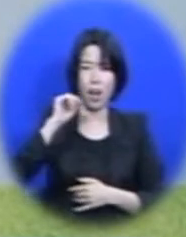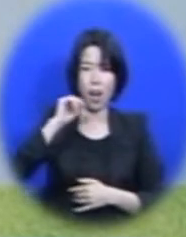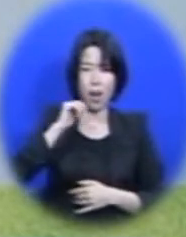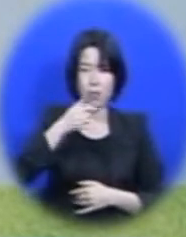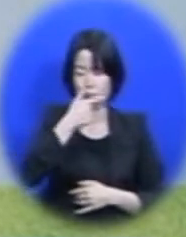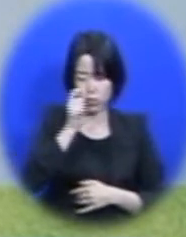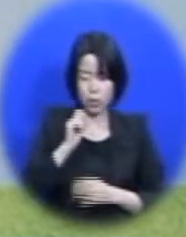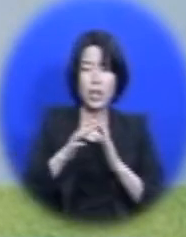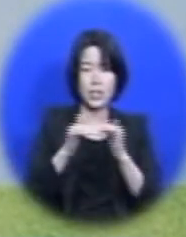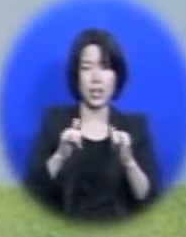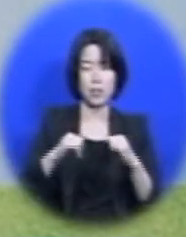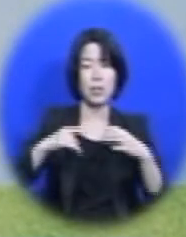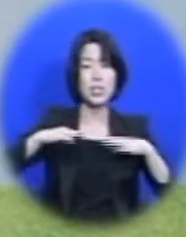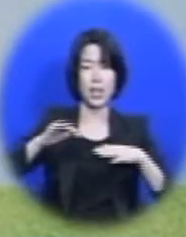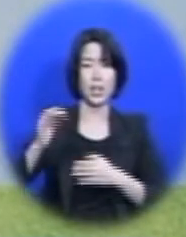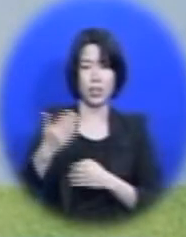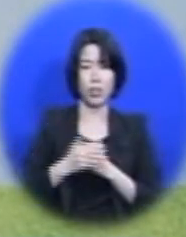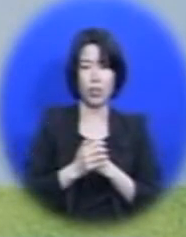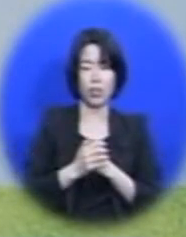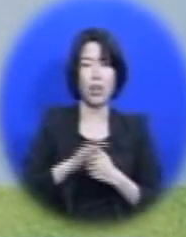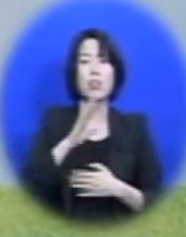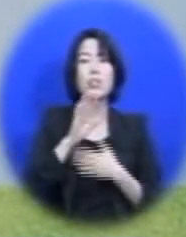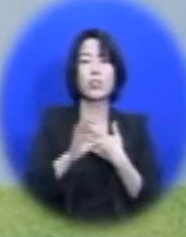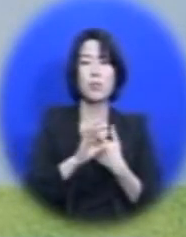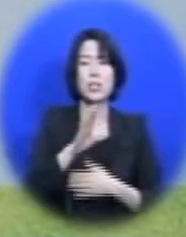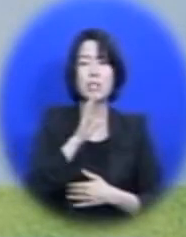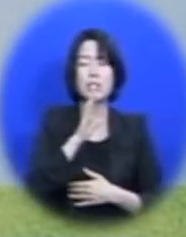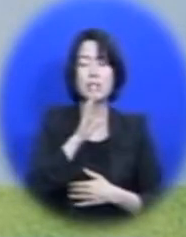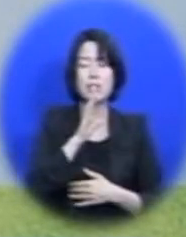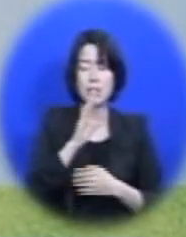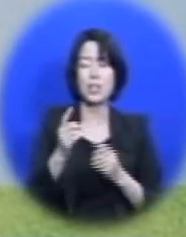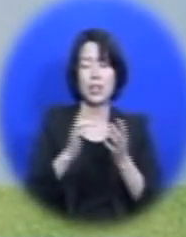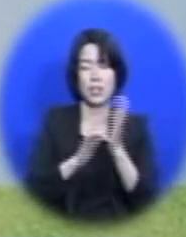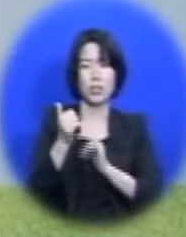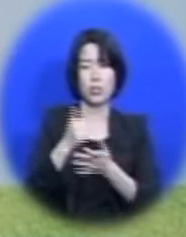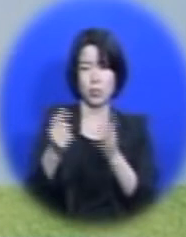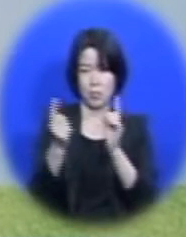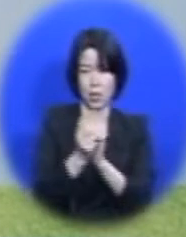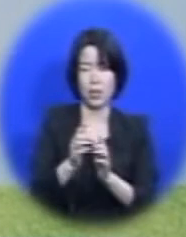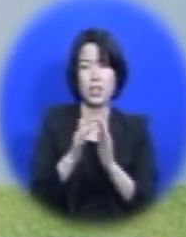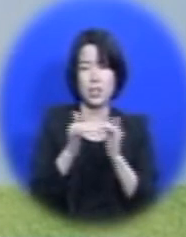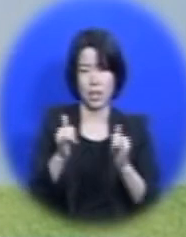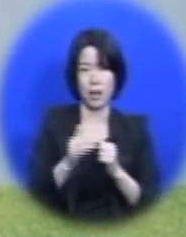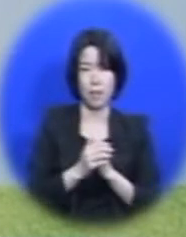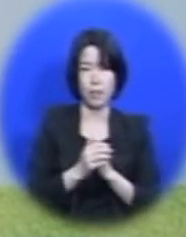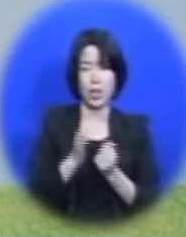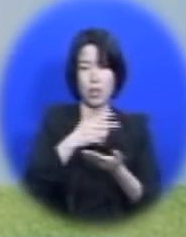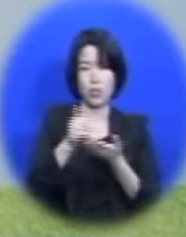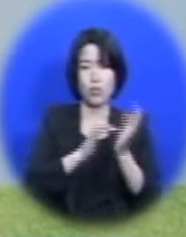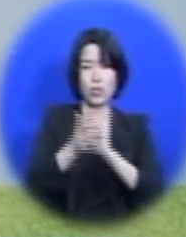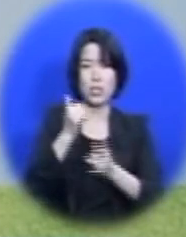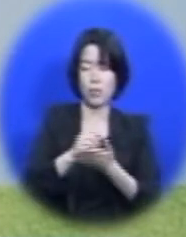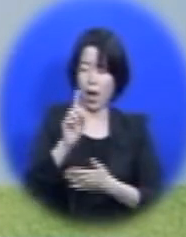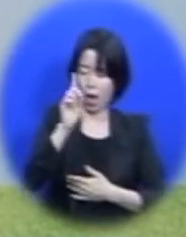됐어요. 그러면 이제 진짜 예수님을 만난 사람입니다. 주 예수님 한 분밖에